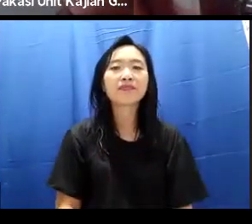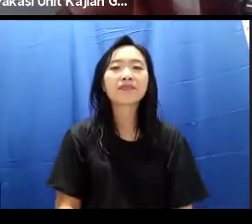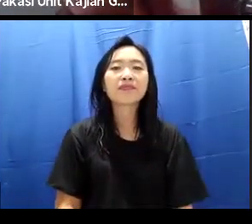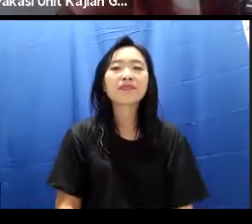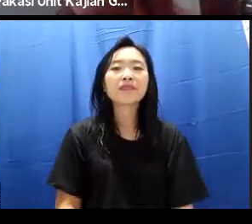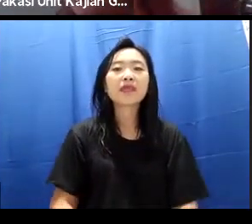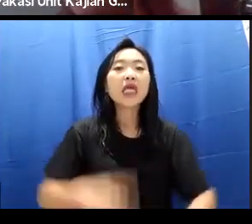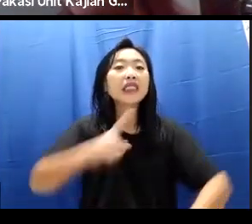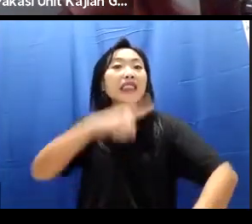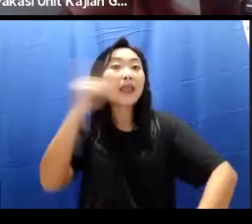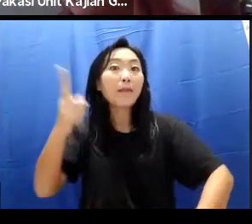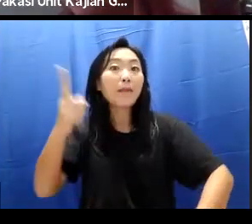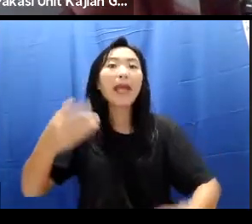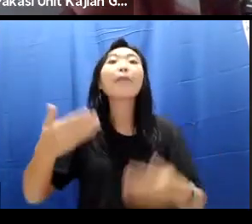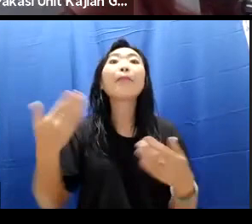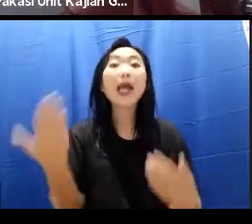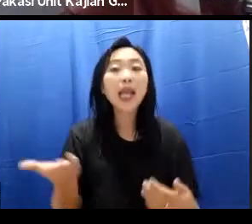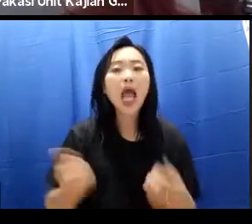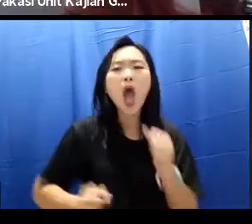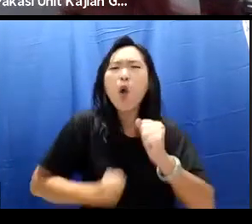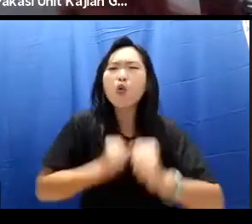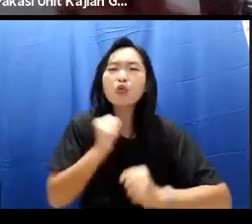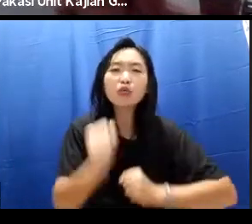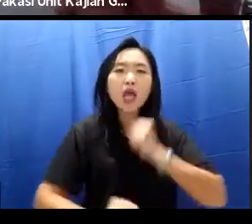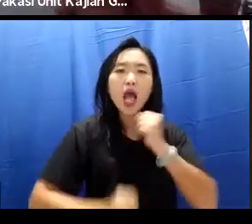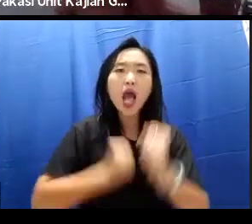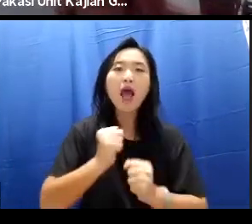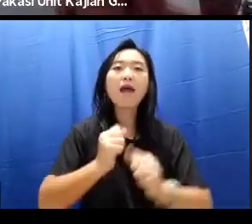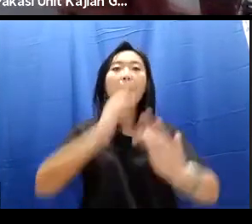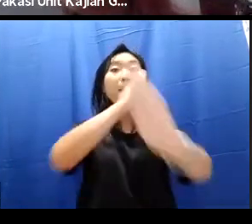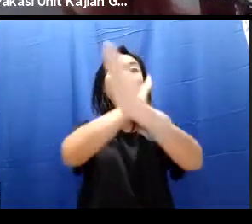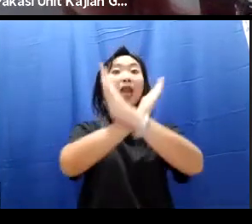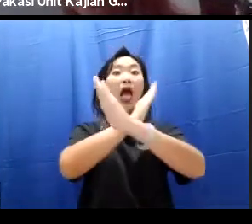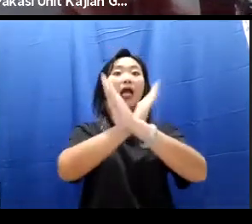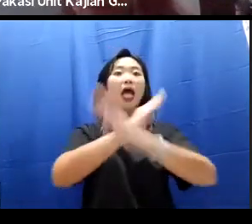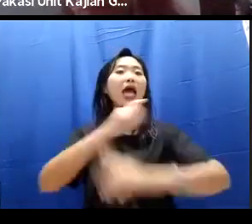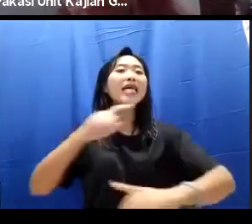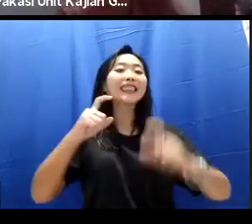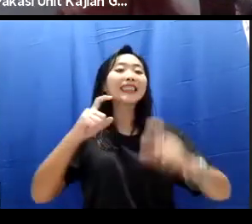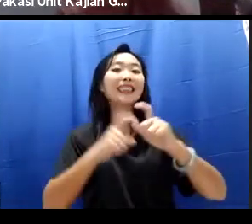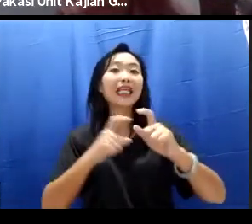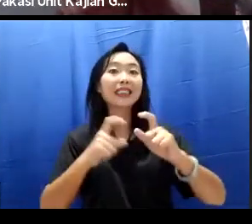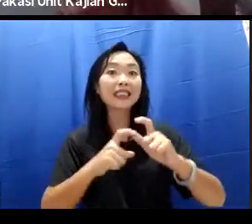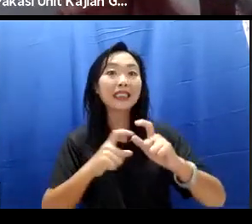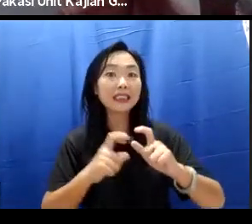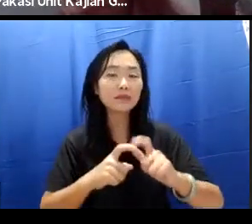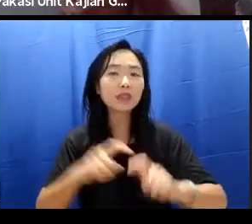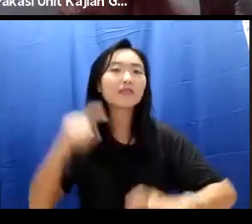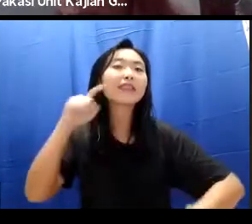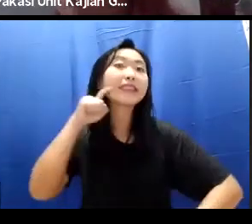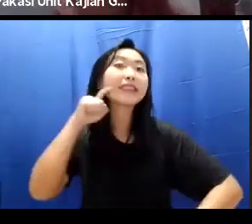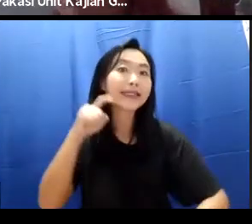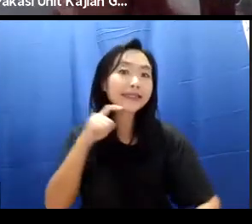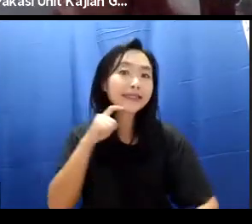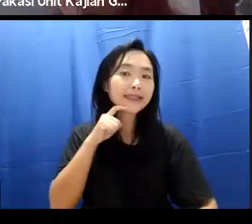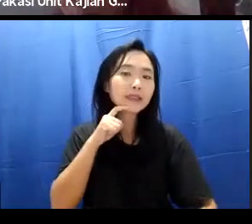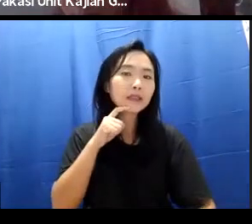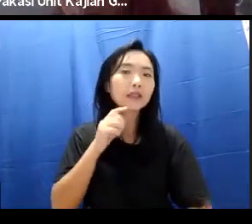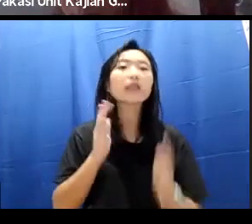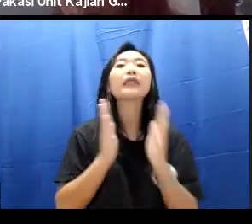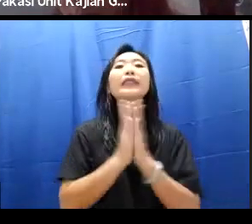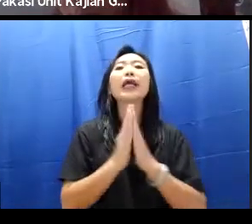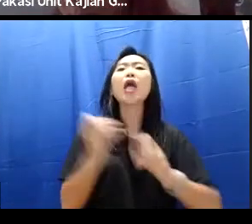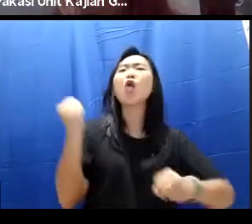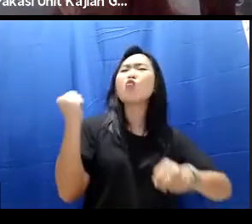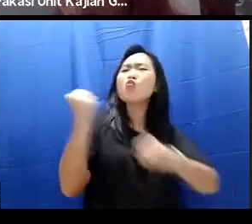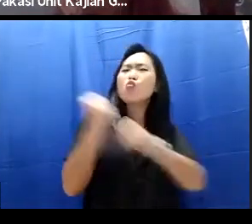ya. Usaha-usaha dalam melawan seksisme gitu ya, memberantas seksisme, kemudian juga mendukung upaya anti kekerasan